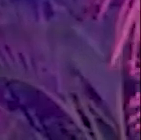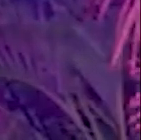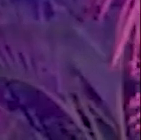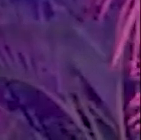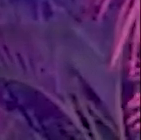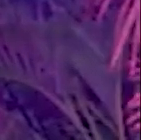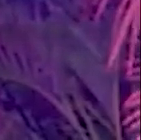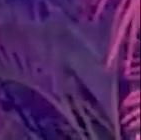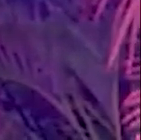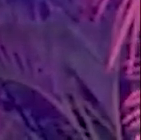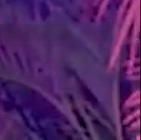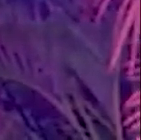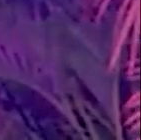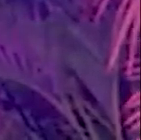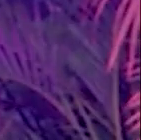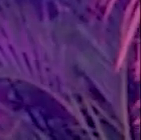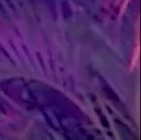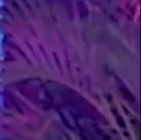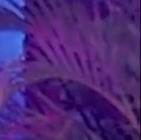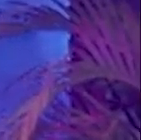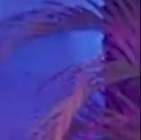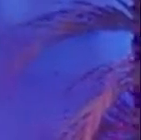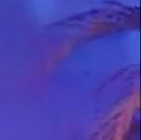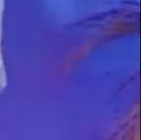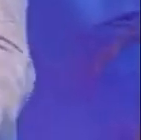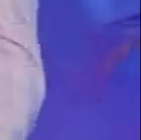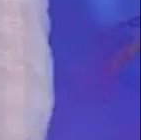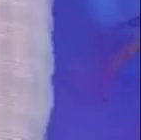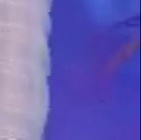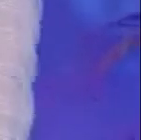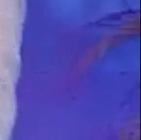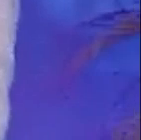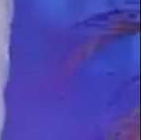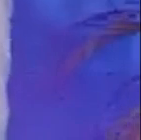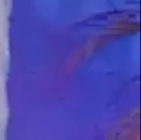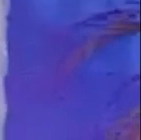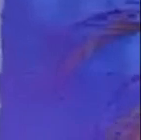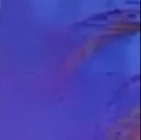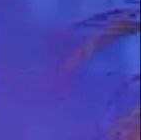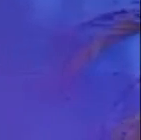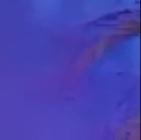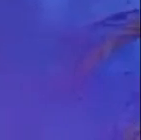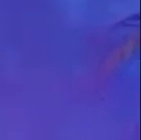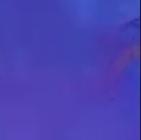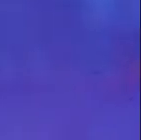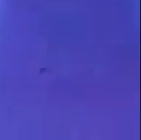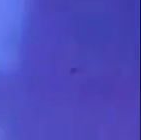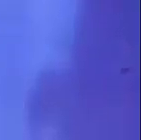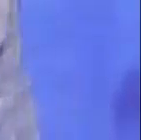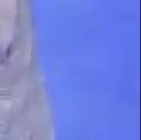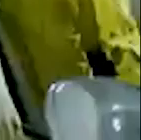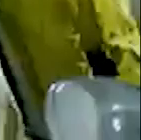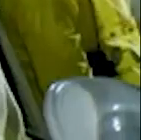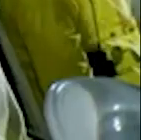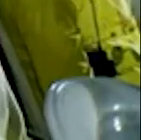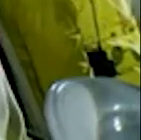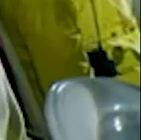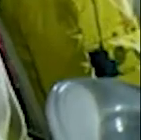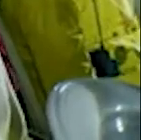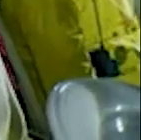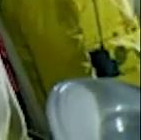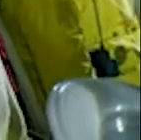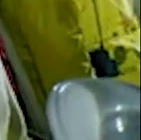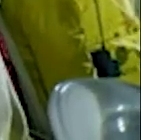a ga-azọpụta ha. Ya mere, ọ bụrụ na ahụ adịghị gị, ana m eso gị na-aṅụrị ọṅụ n'abalị